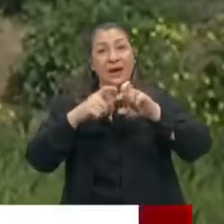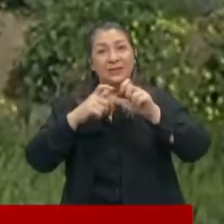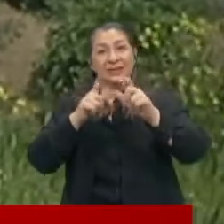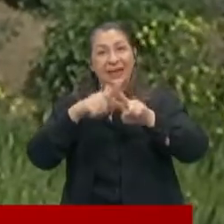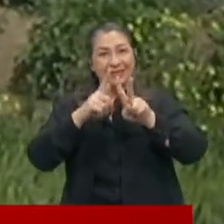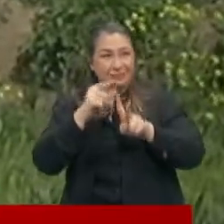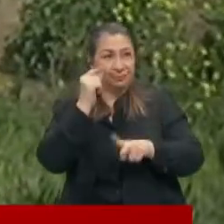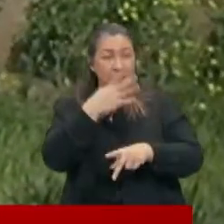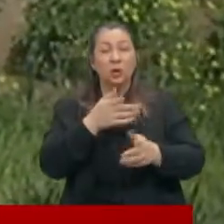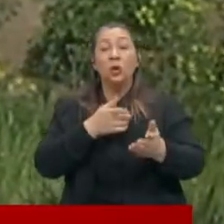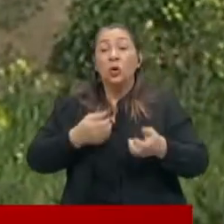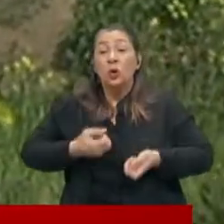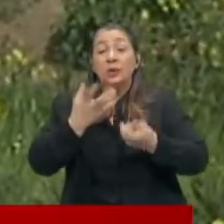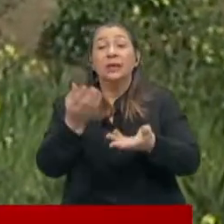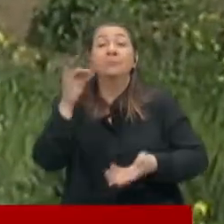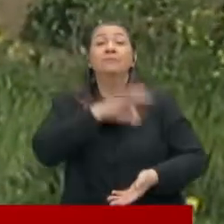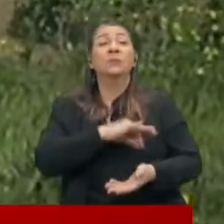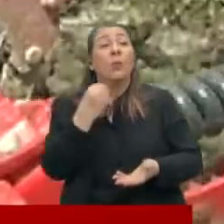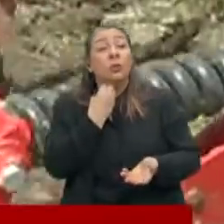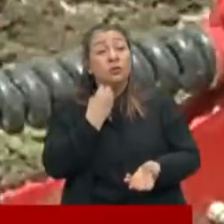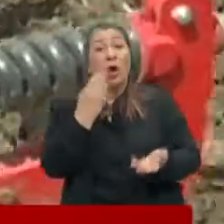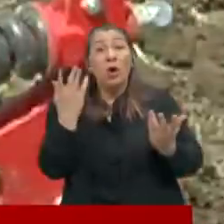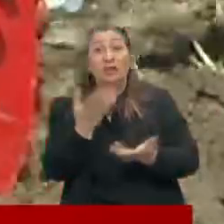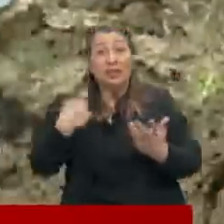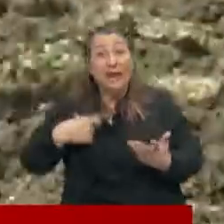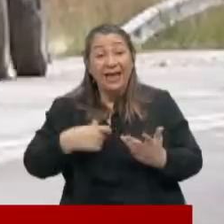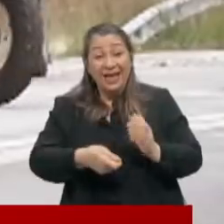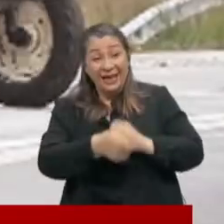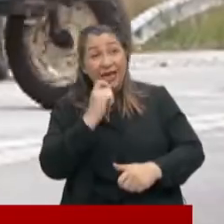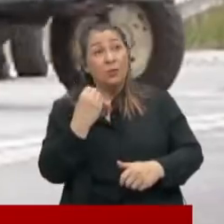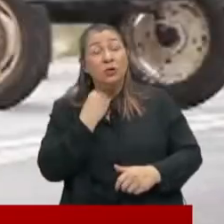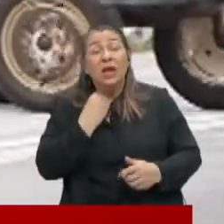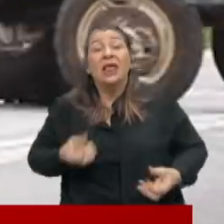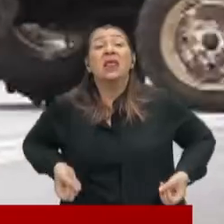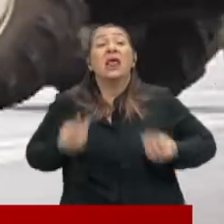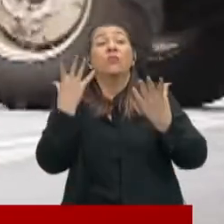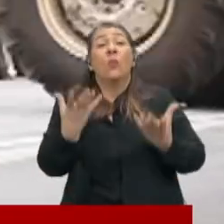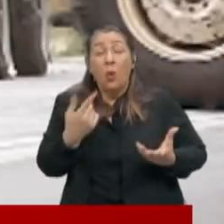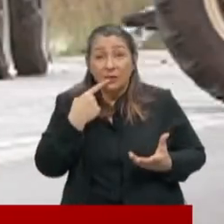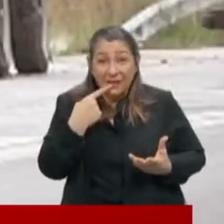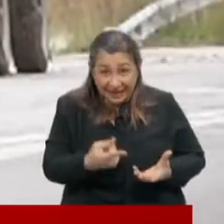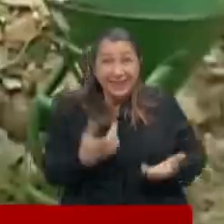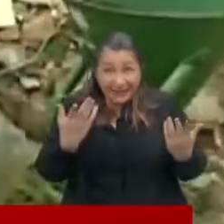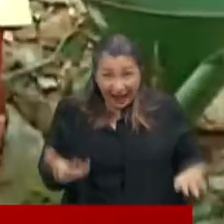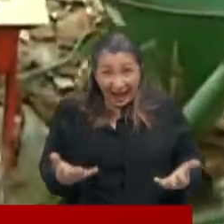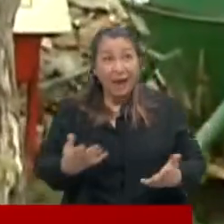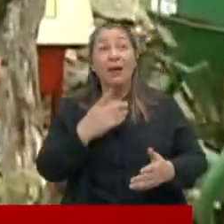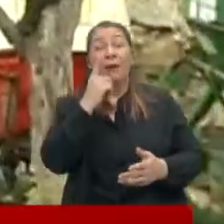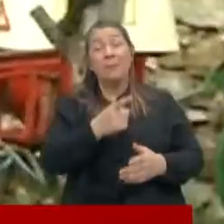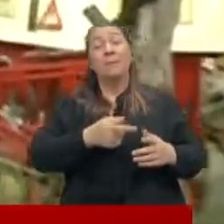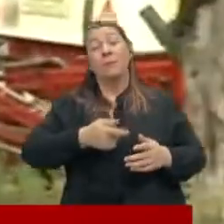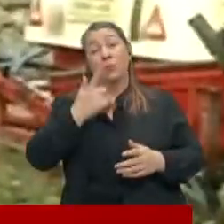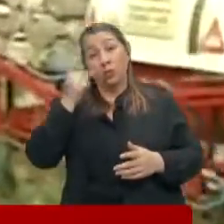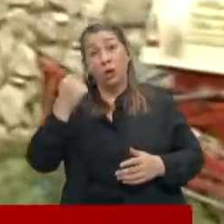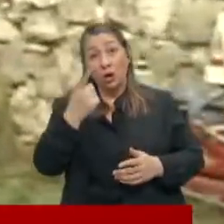duyuldu. Üreticiler kazanamadığını, borçlara, özellikle de kredi borçlarına yetişemediklerini dile getirse de Çakar'a göre